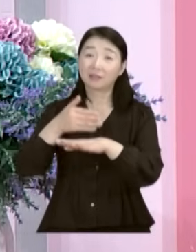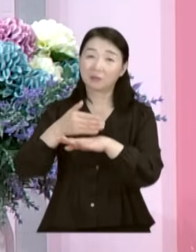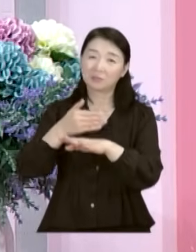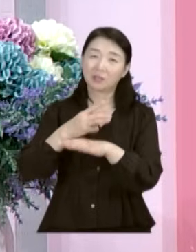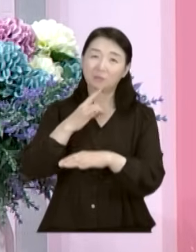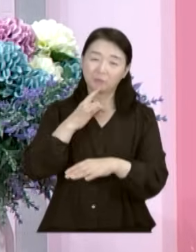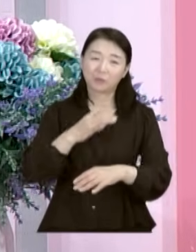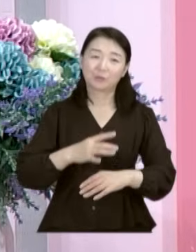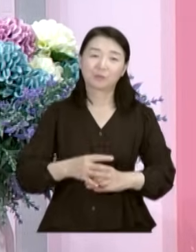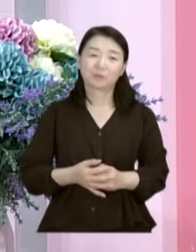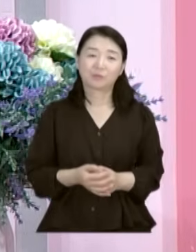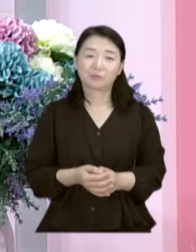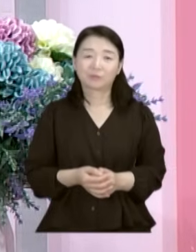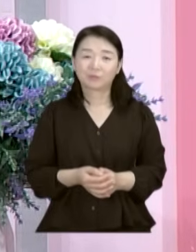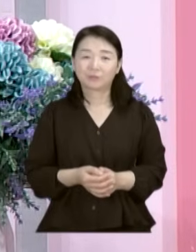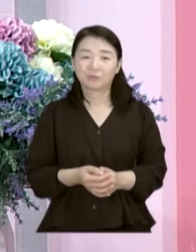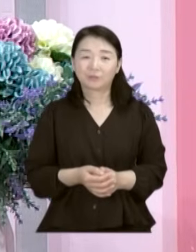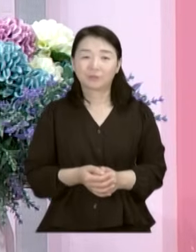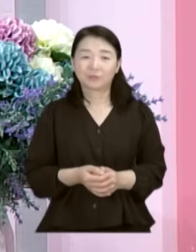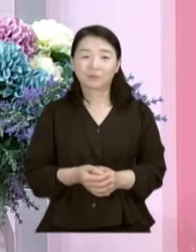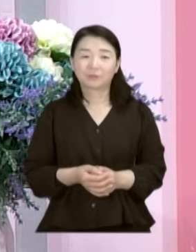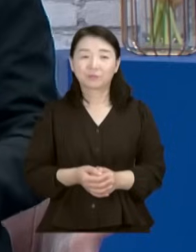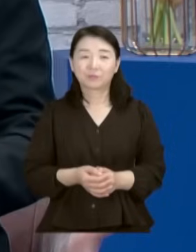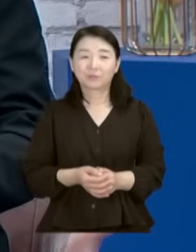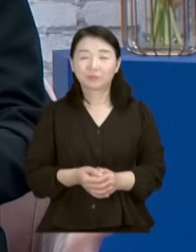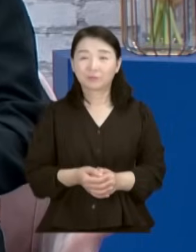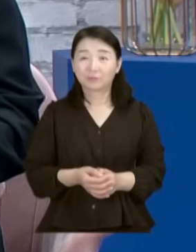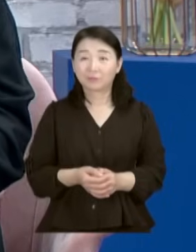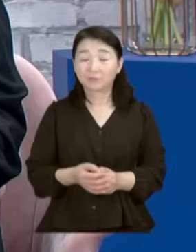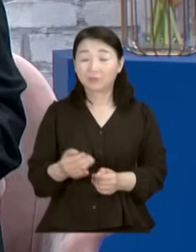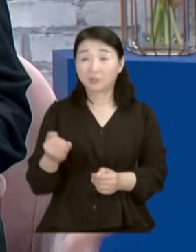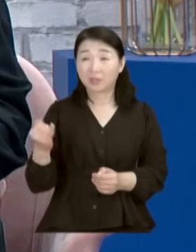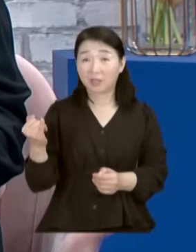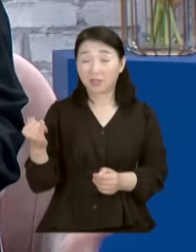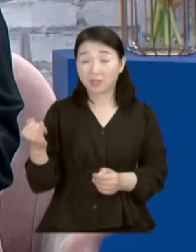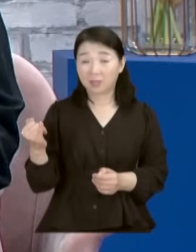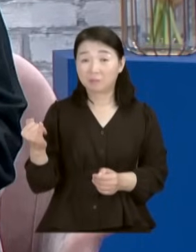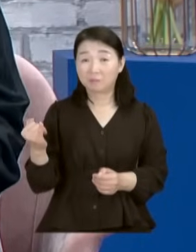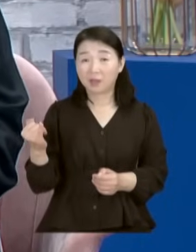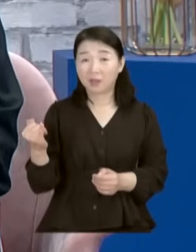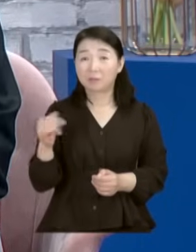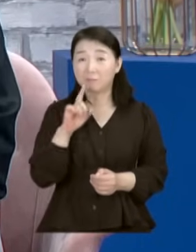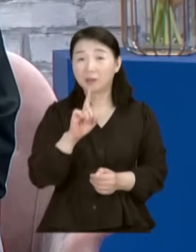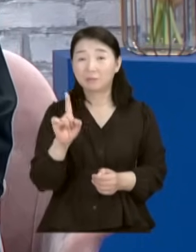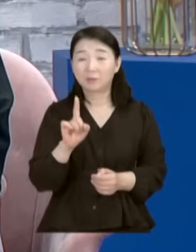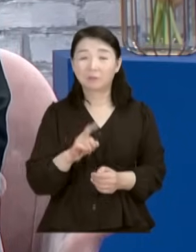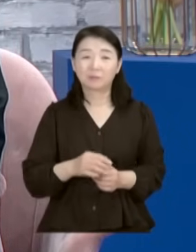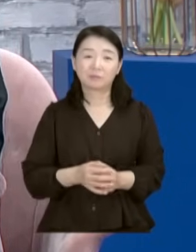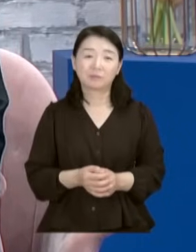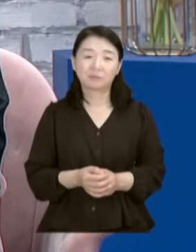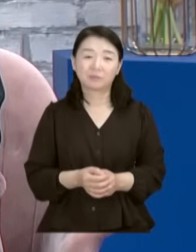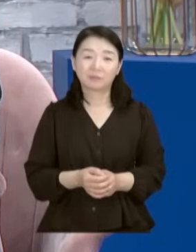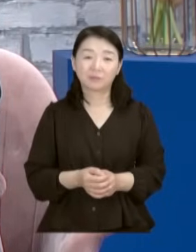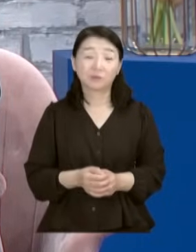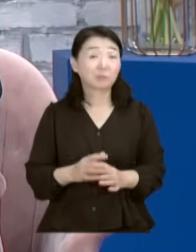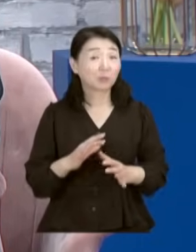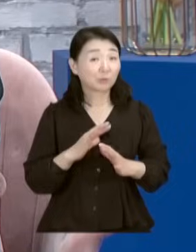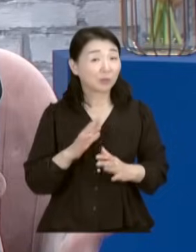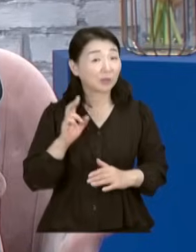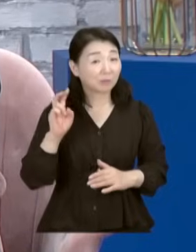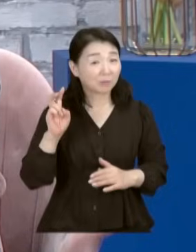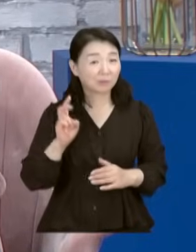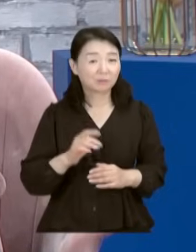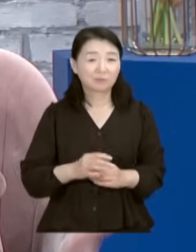근데 하나님께 감사할 수밖에 없는 삶을 살게 되는 우리 아내에게는 우리 김정환 사모 얘기 좀 들어볼게요